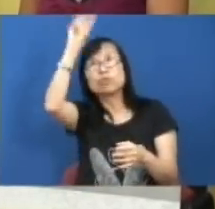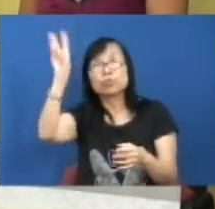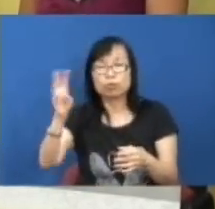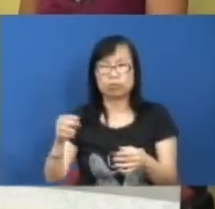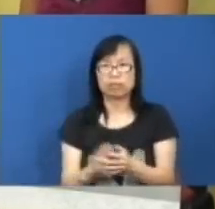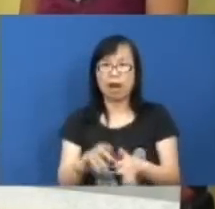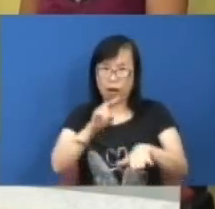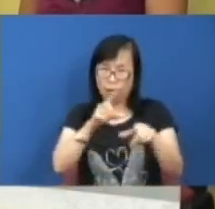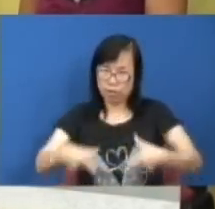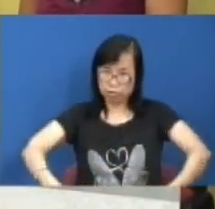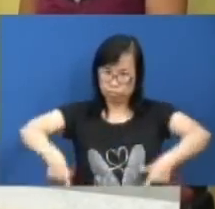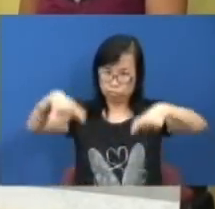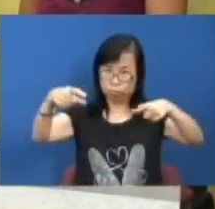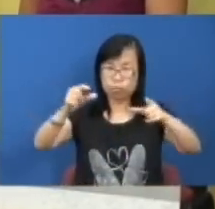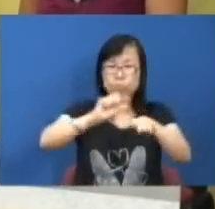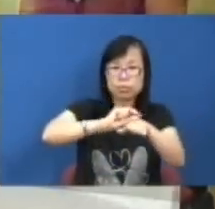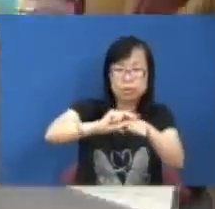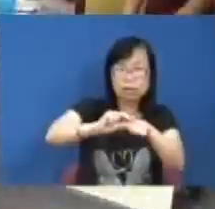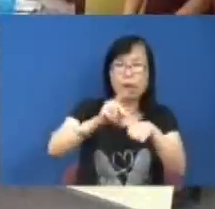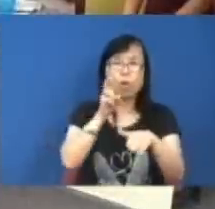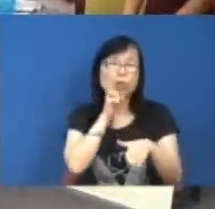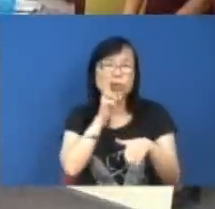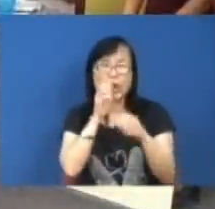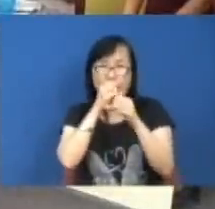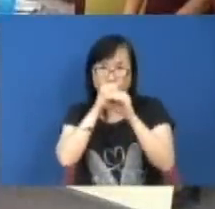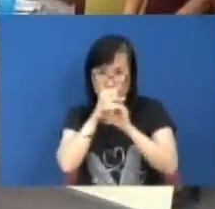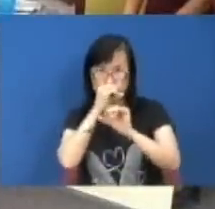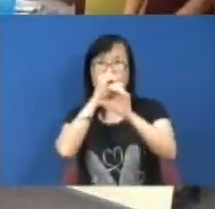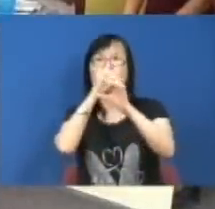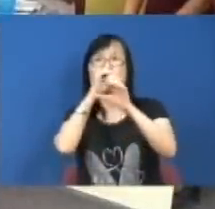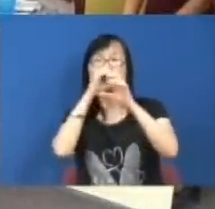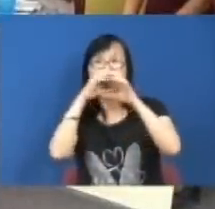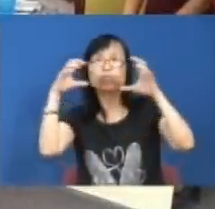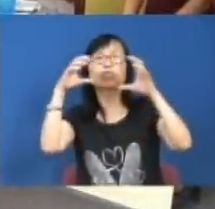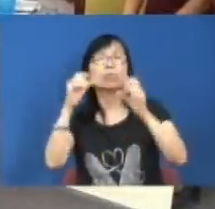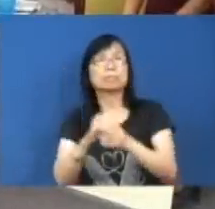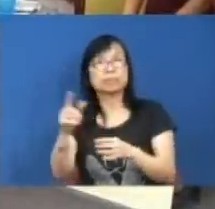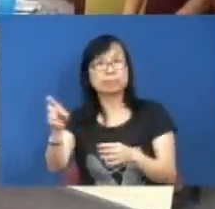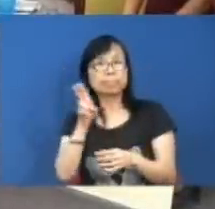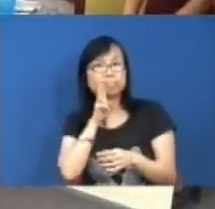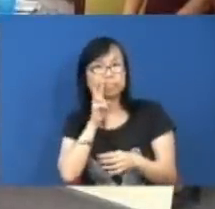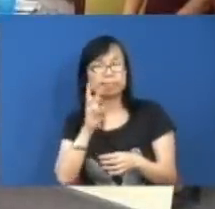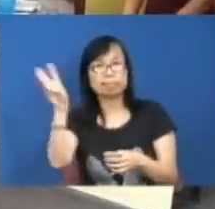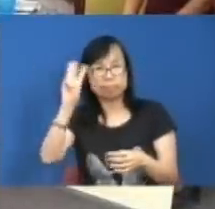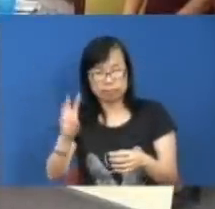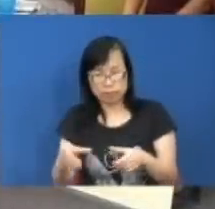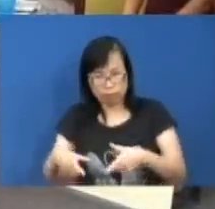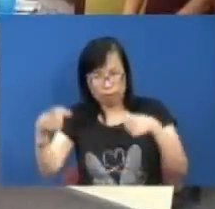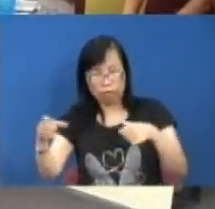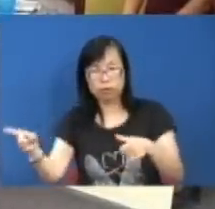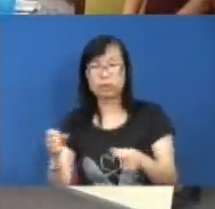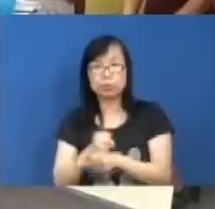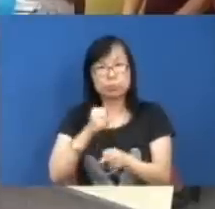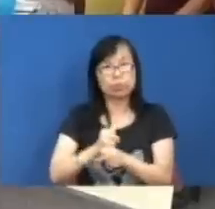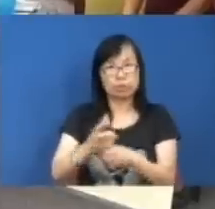樹枝被它谷起了，就好像吹了波一樣，就形成了這樣的水袋。我們在施工的過程都會很著重那個叫